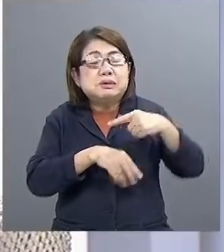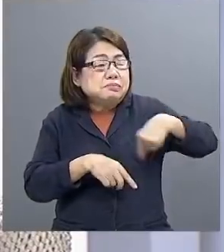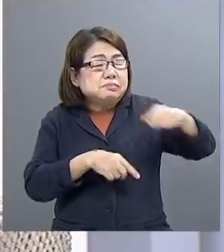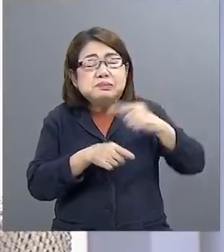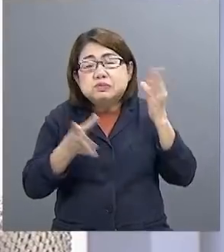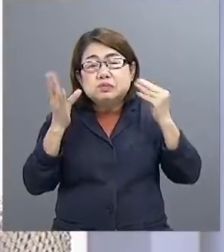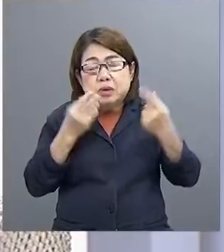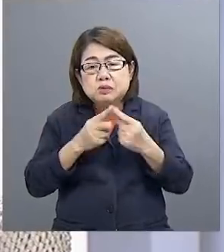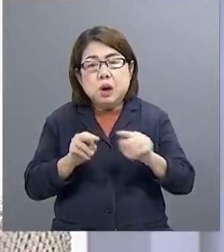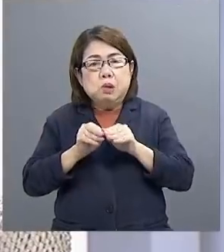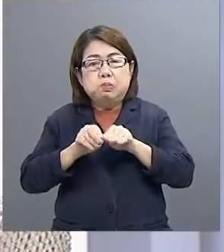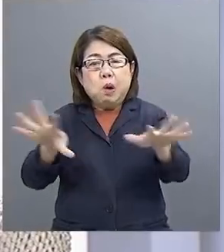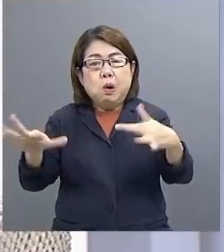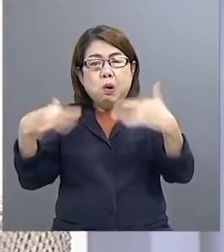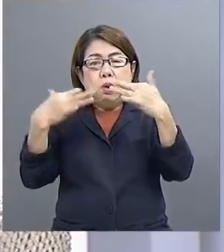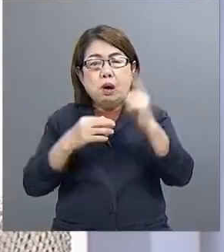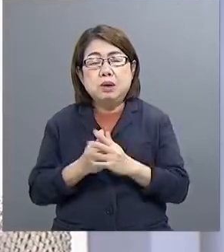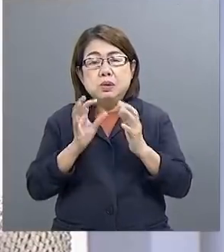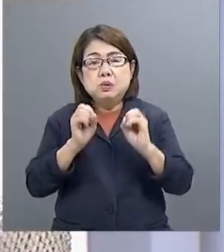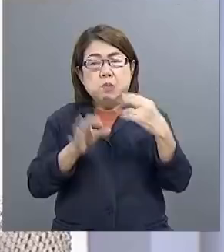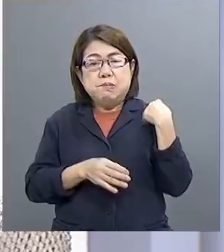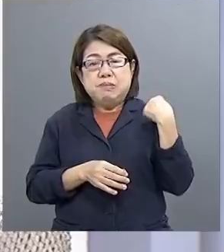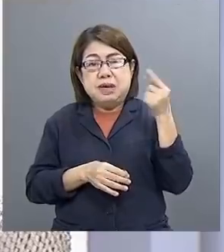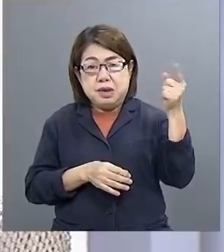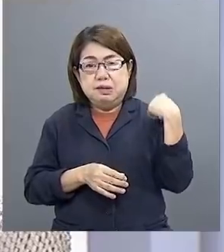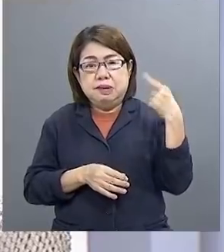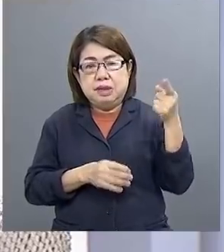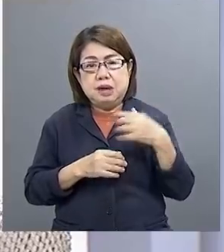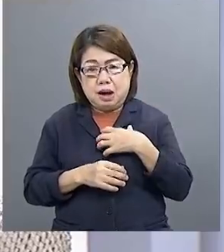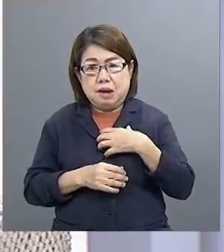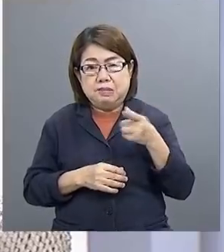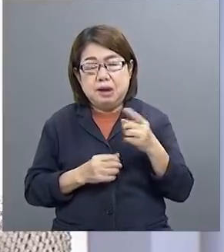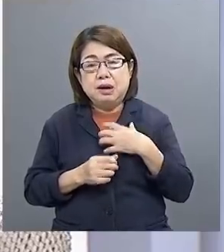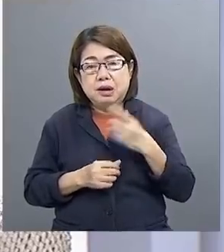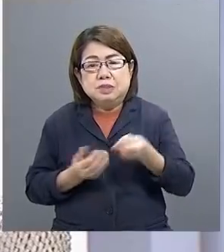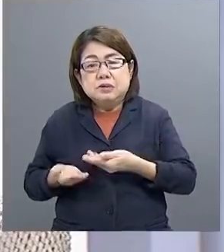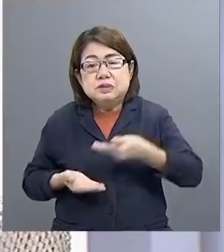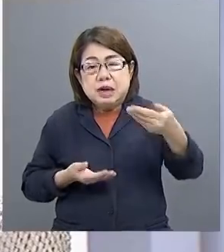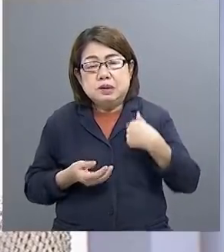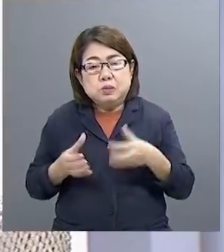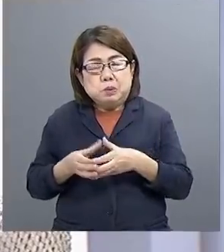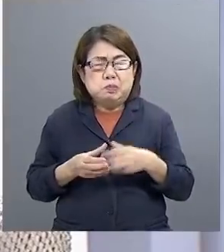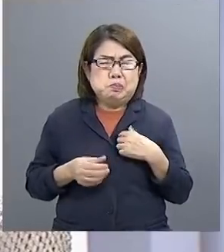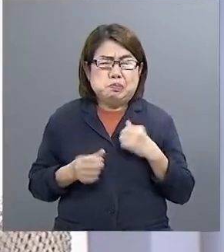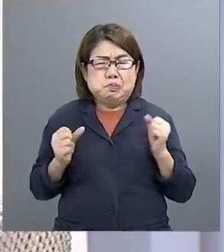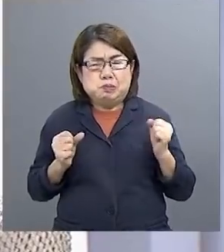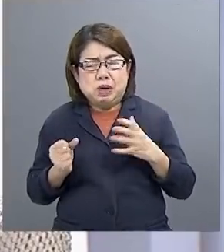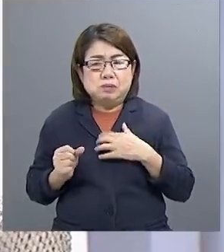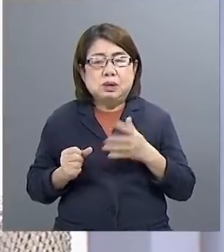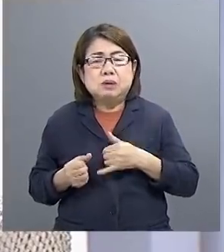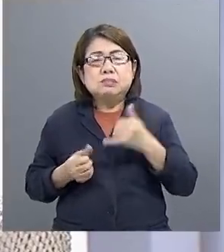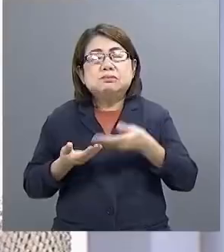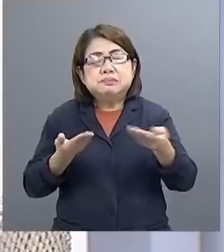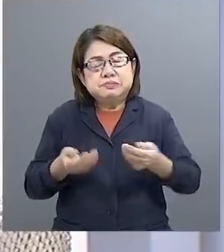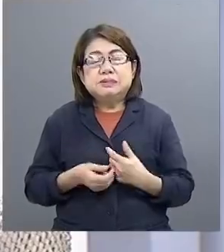งานครั้งไหนว่ากูบอกว่าเออมีงานนี้จะเจริญไปในบางทีไม่ตั้งด้วยไปก็เชิญเล่นเฉยๆเรายินดี